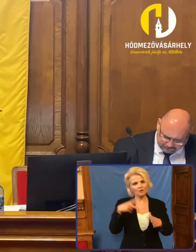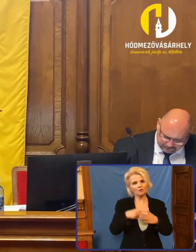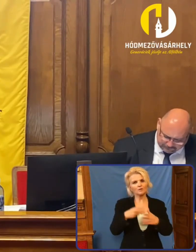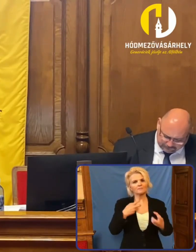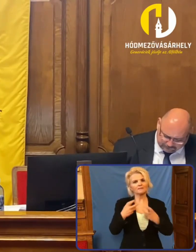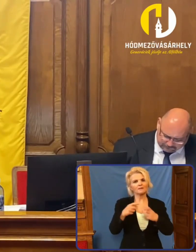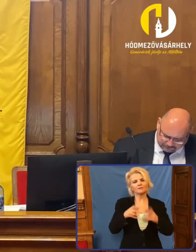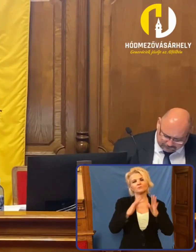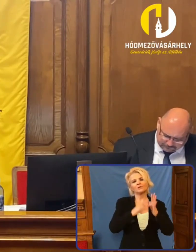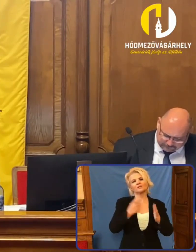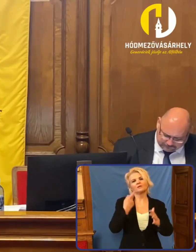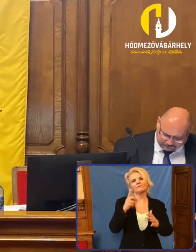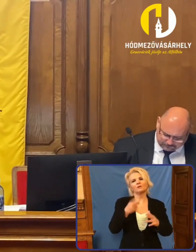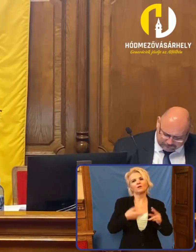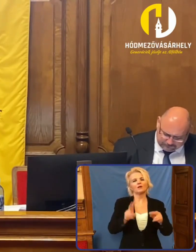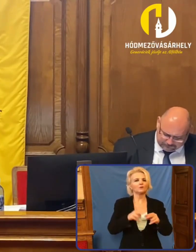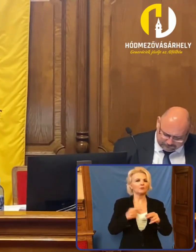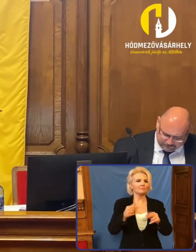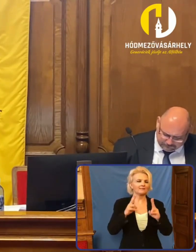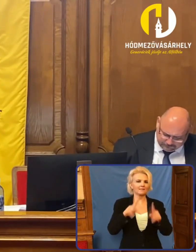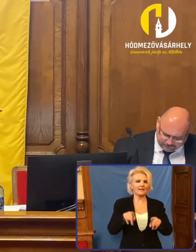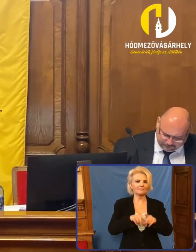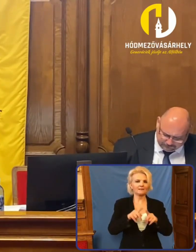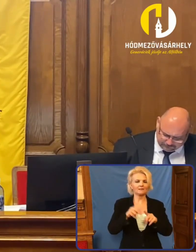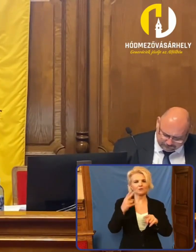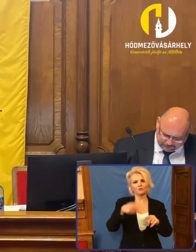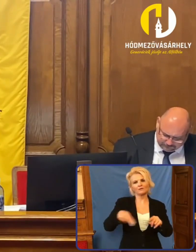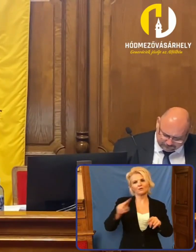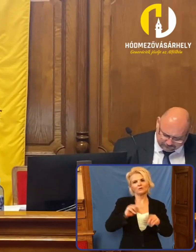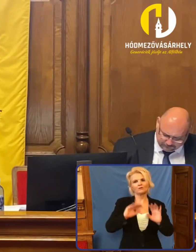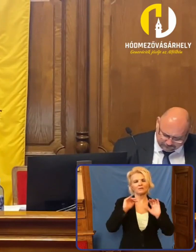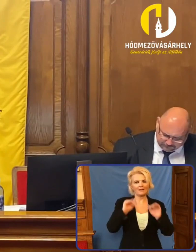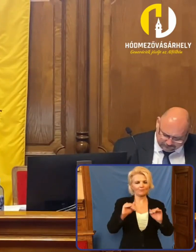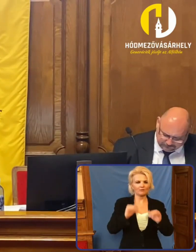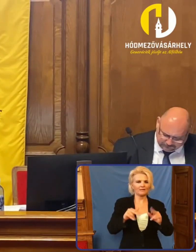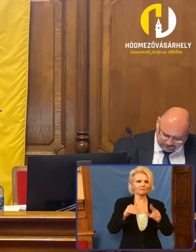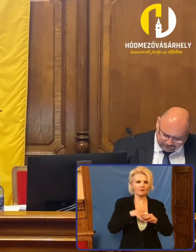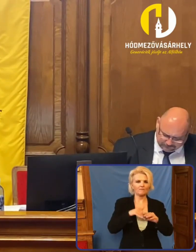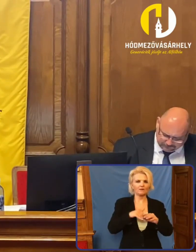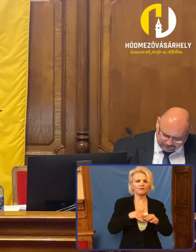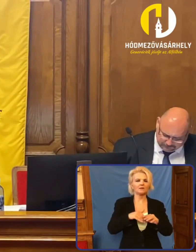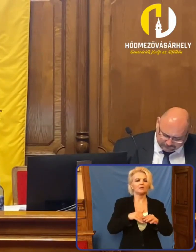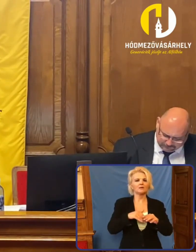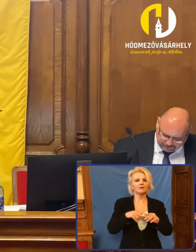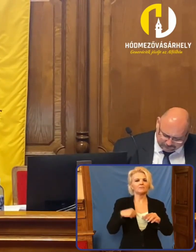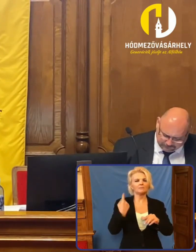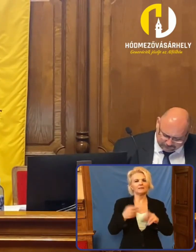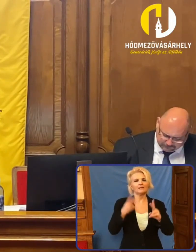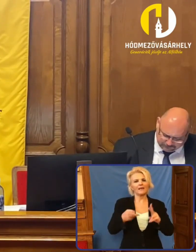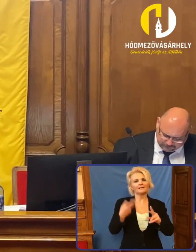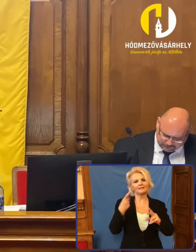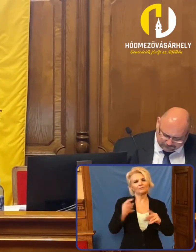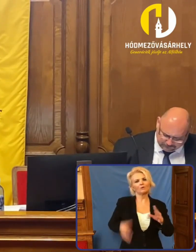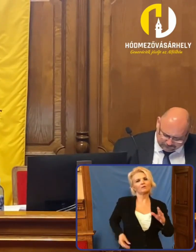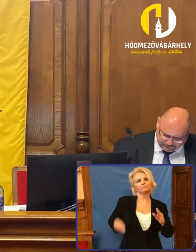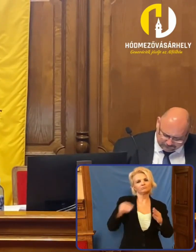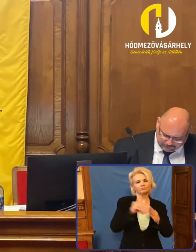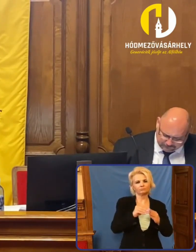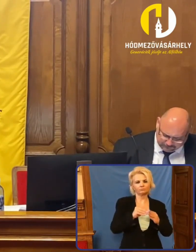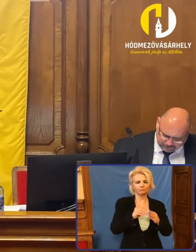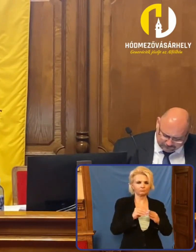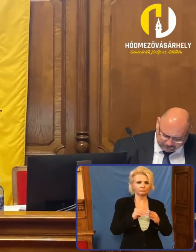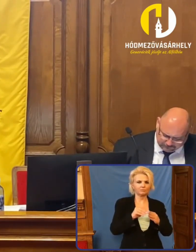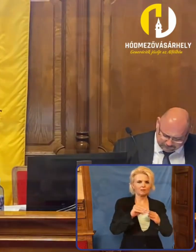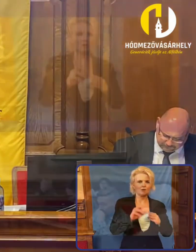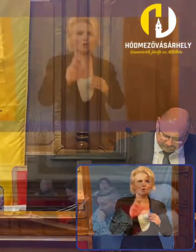azt mutatta volna, hogy több pénzt kell, mint amennyi az uniós támogatásból van, akkor mi hozzátehettünk volna saját forrást. Örömmel. Ugye? De